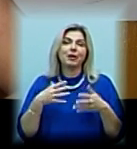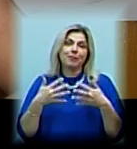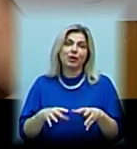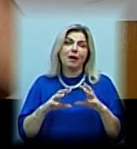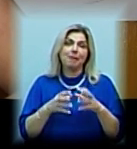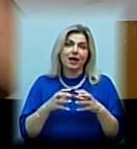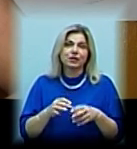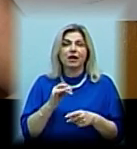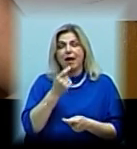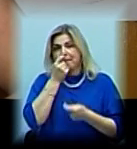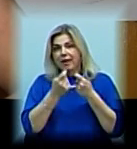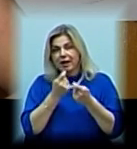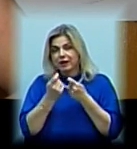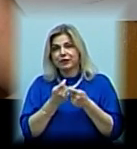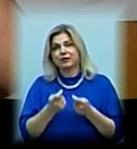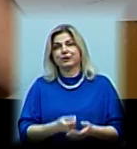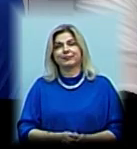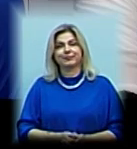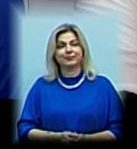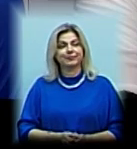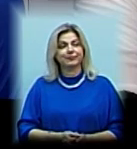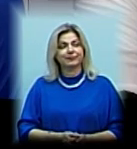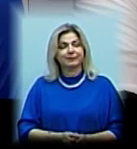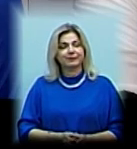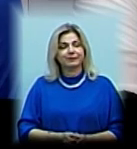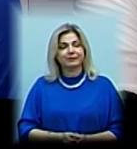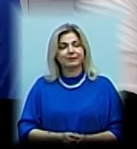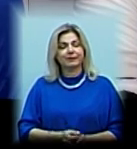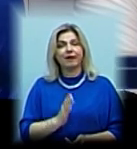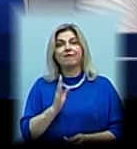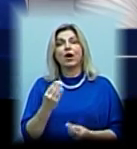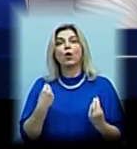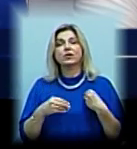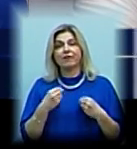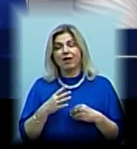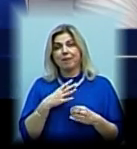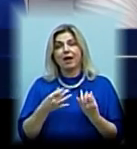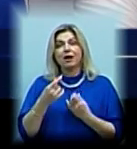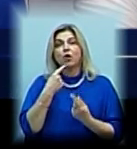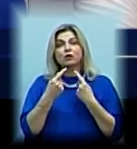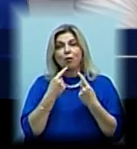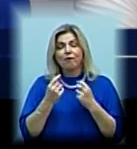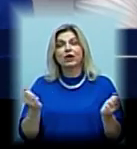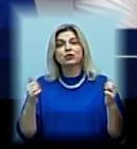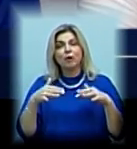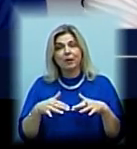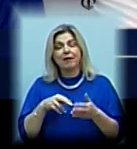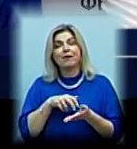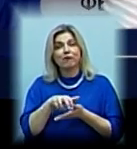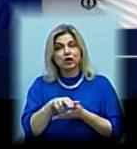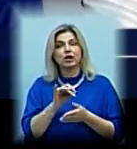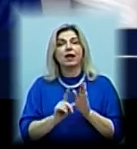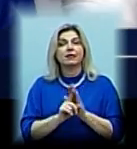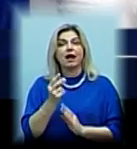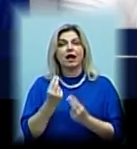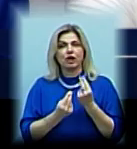і мікроелементи ось ці не змогли забрати до себе. У роздягальні була розмова. Зібралися, вийшли. Стали